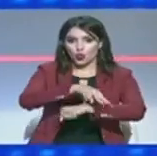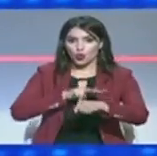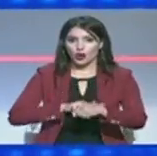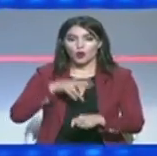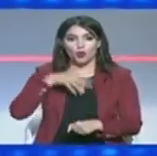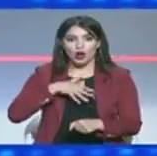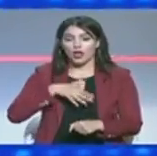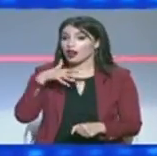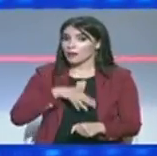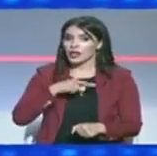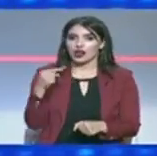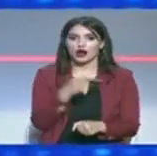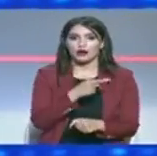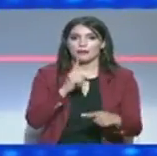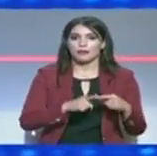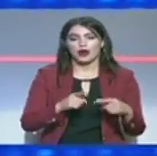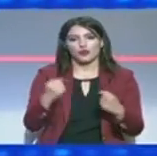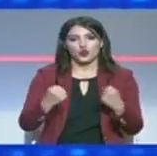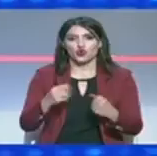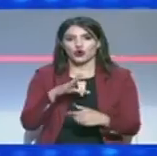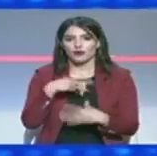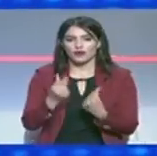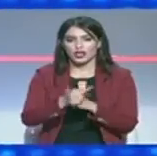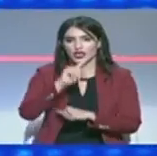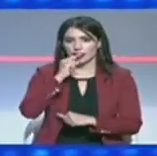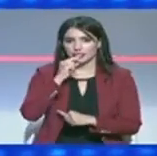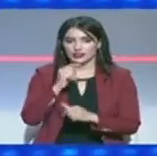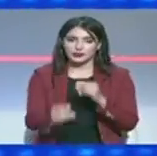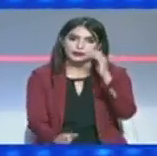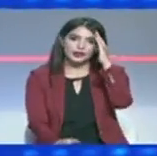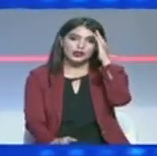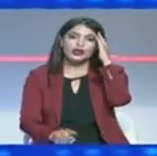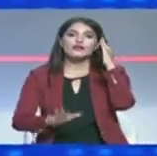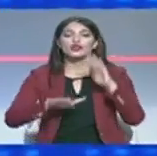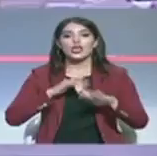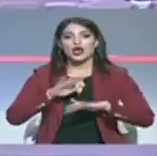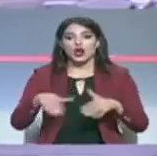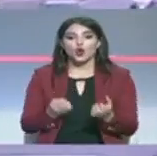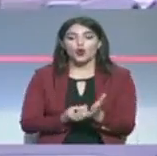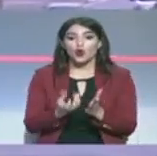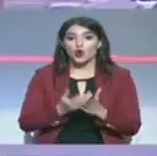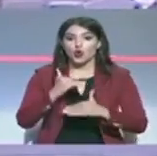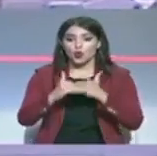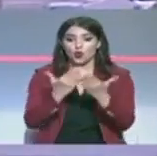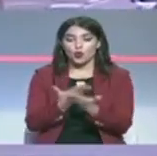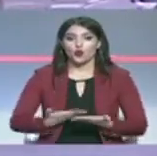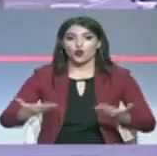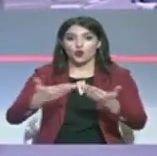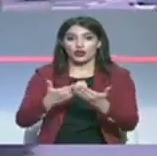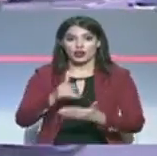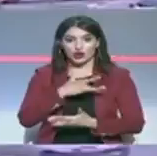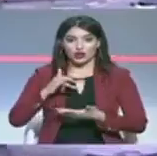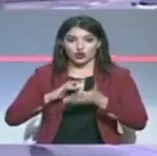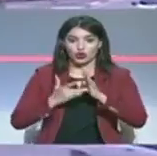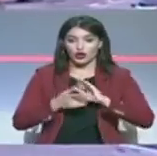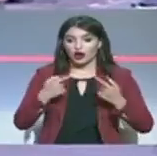الحام والحامة الغربية من ولاية جبس. في آخر مستجدات الوضع الوبائي في تونس، أفادت وزارة الصحة